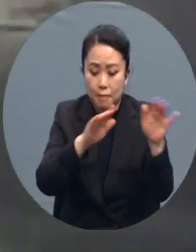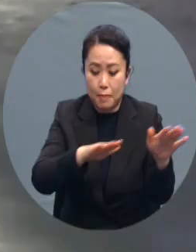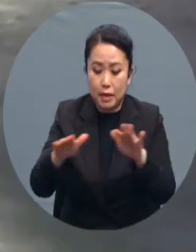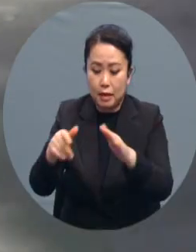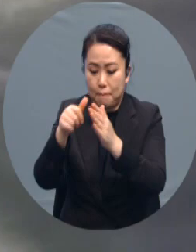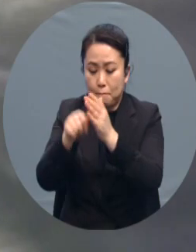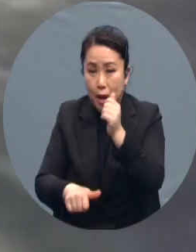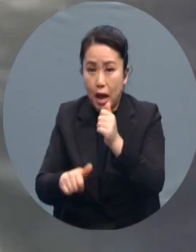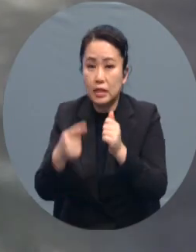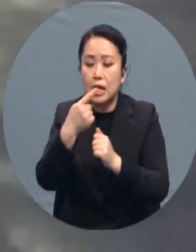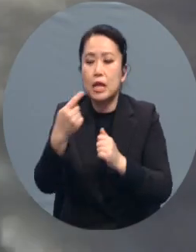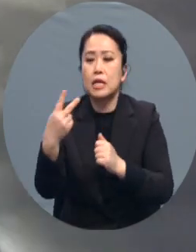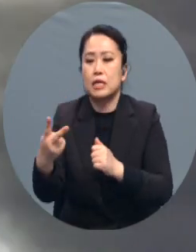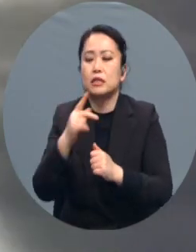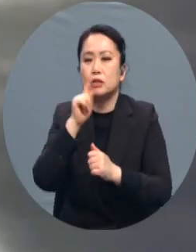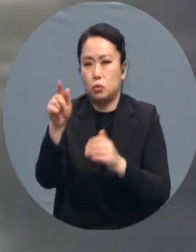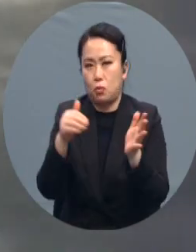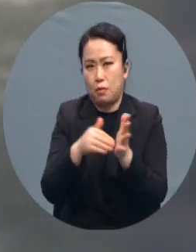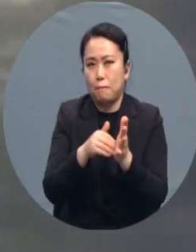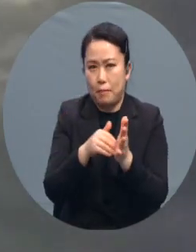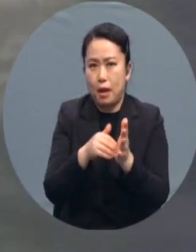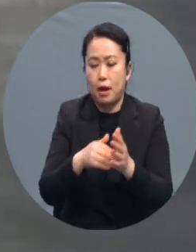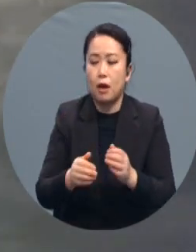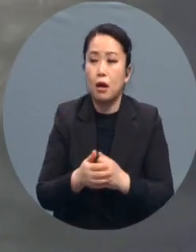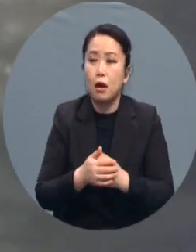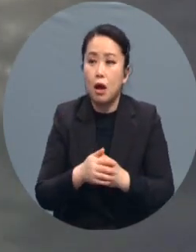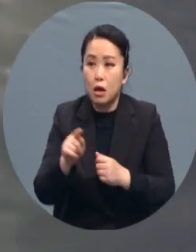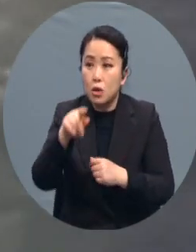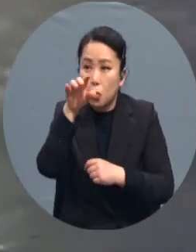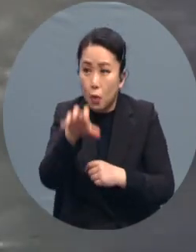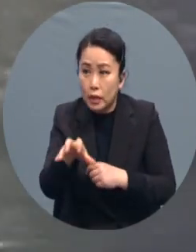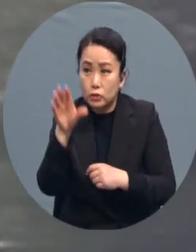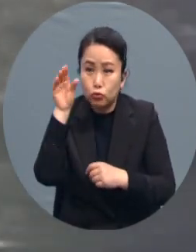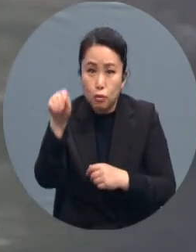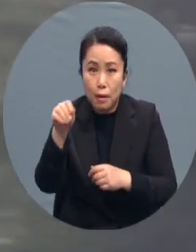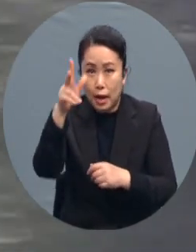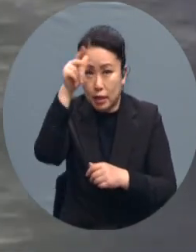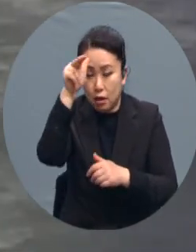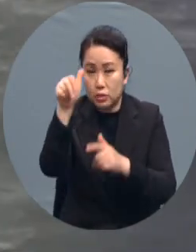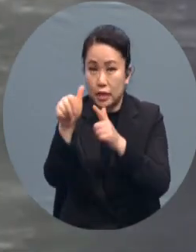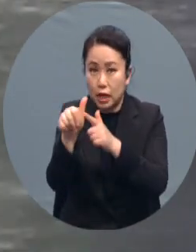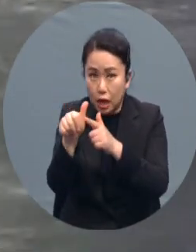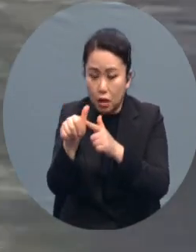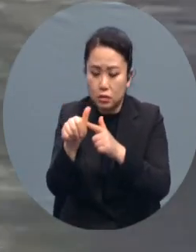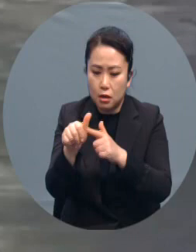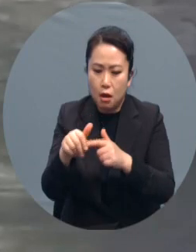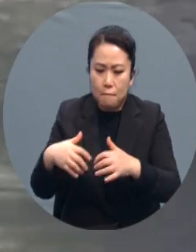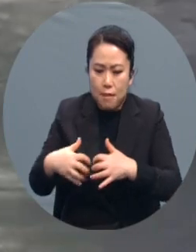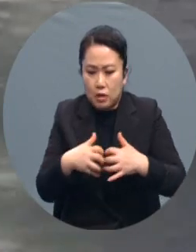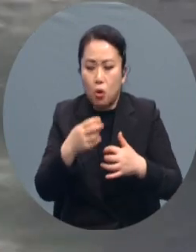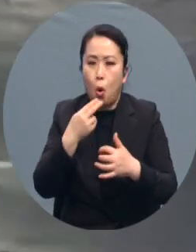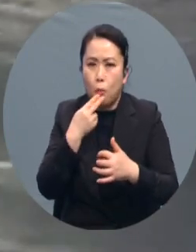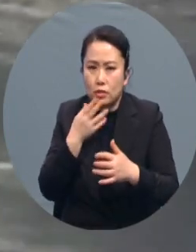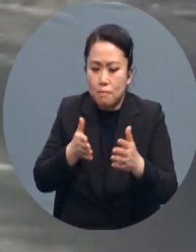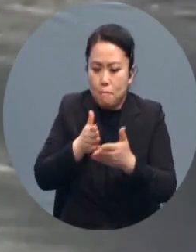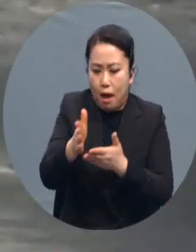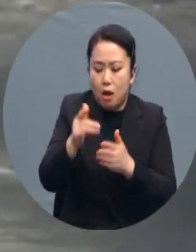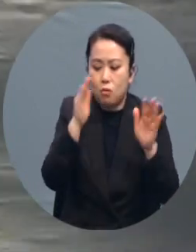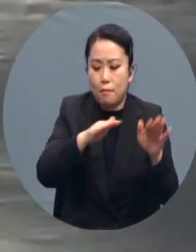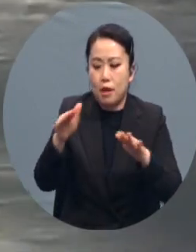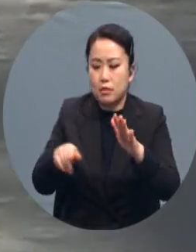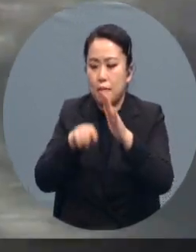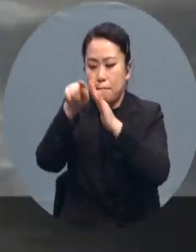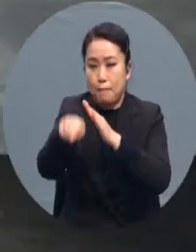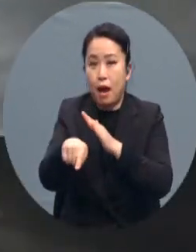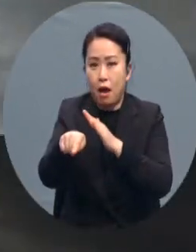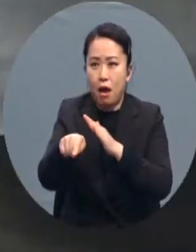접수됐습니다 육지에서 30여미터 떨어진 곳 현장으로 출동한 경찰관은 주저없이 바다 속으로 들어갔습니다